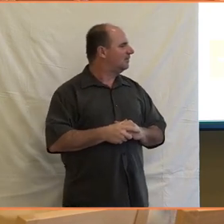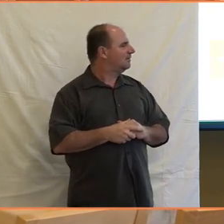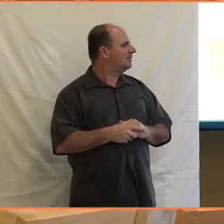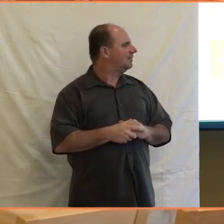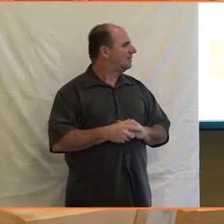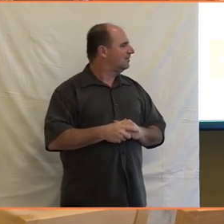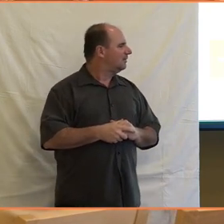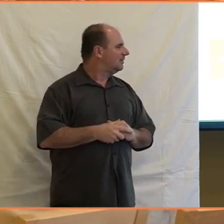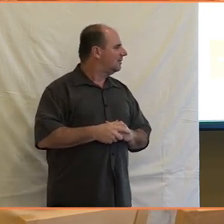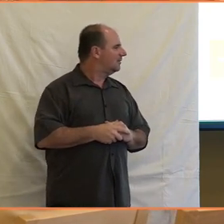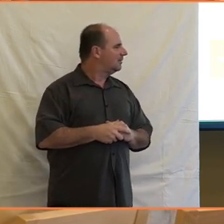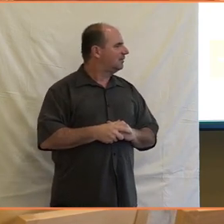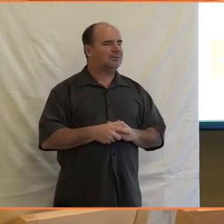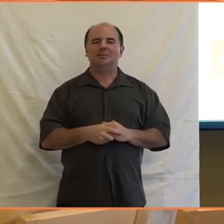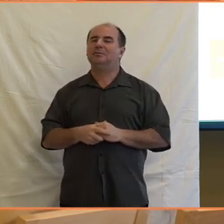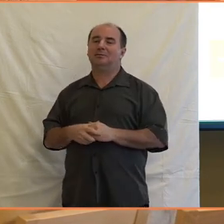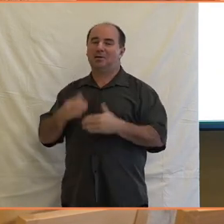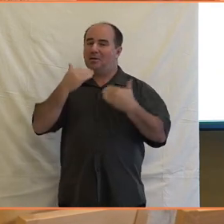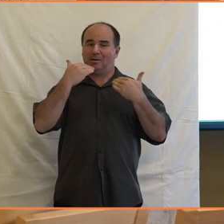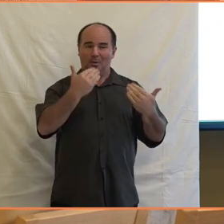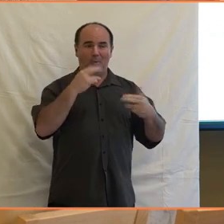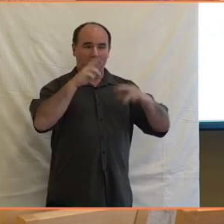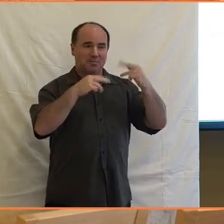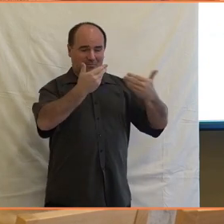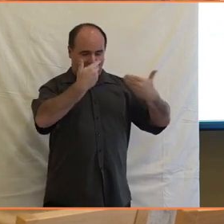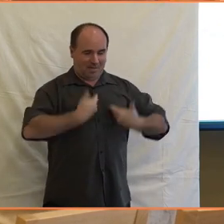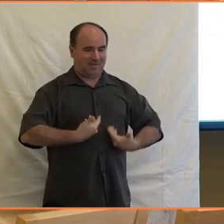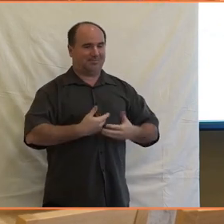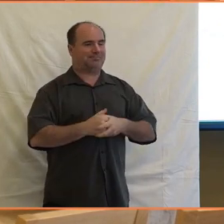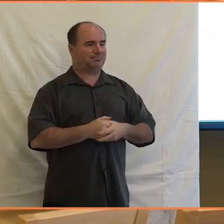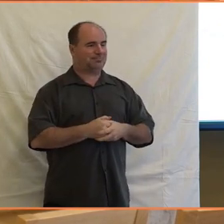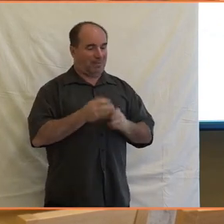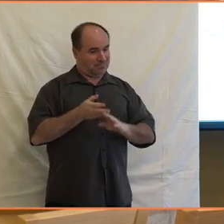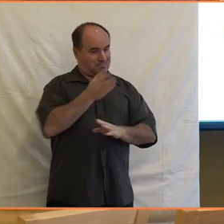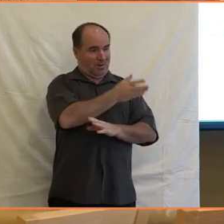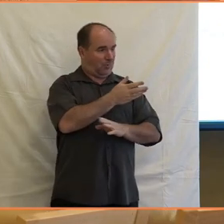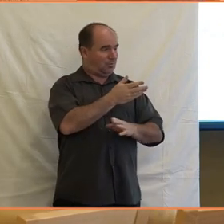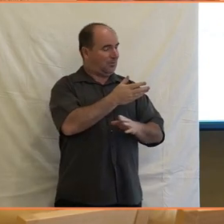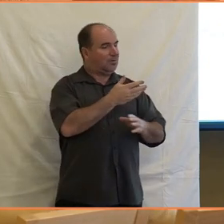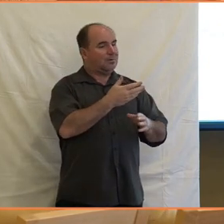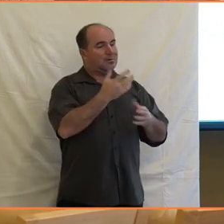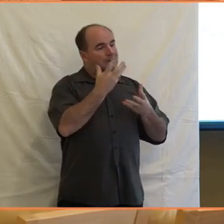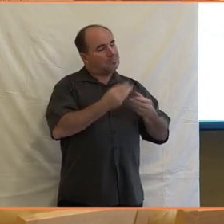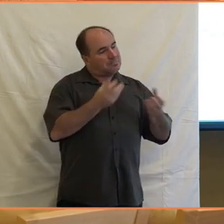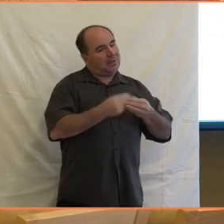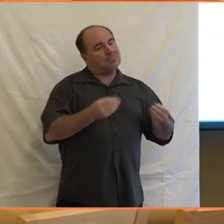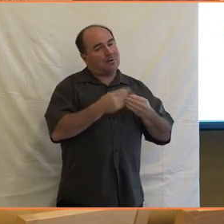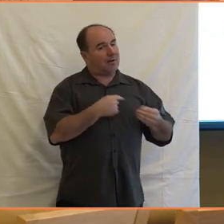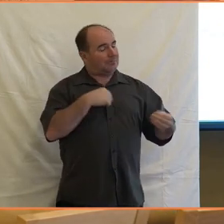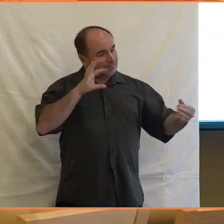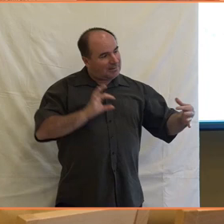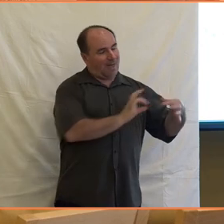Jo, pardon. Tak děkuji za představení a za předchozí příspěvek. Já se na to pokusím volně